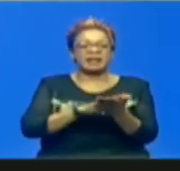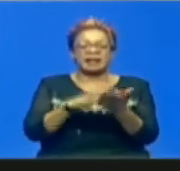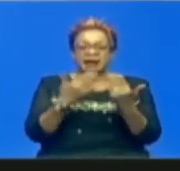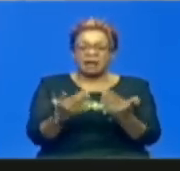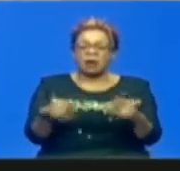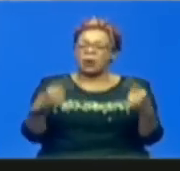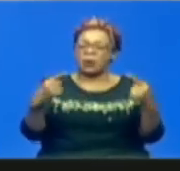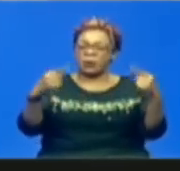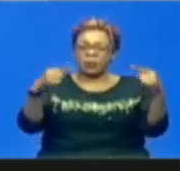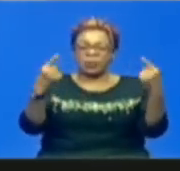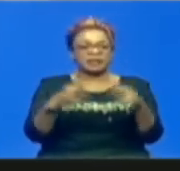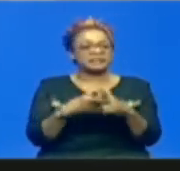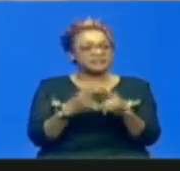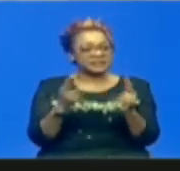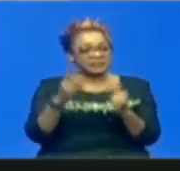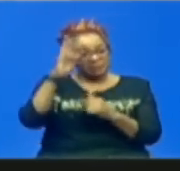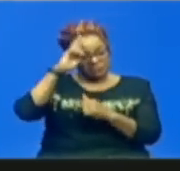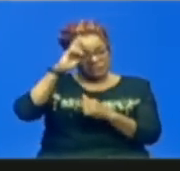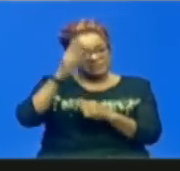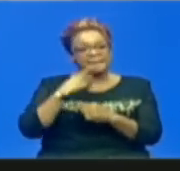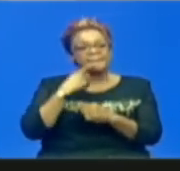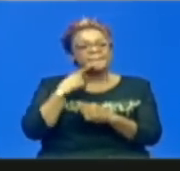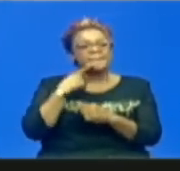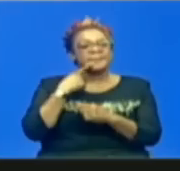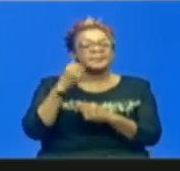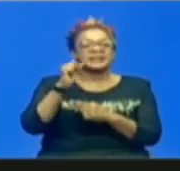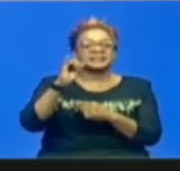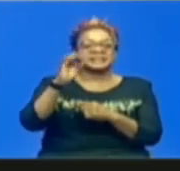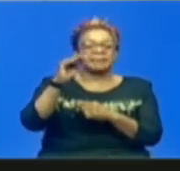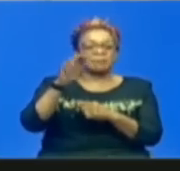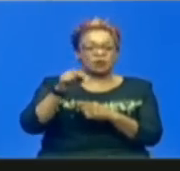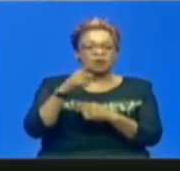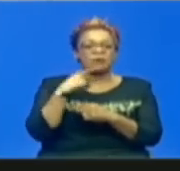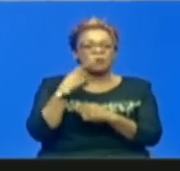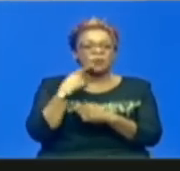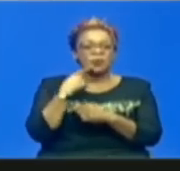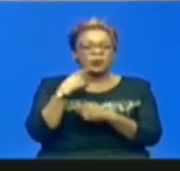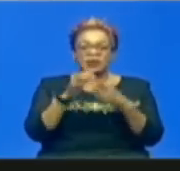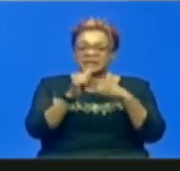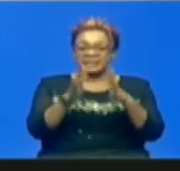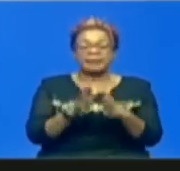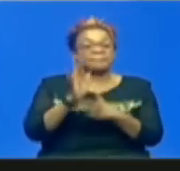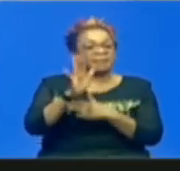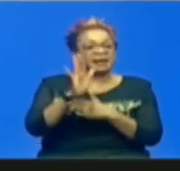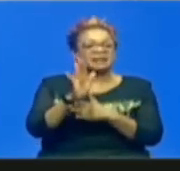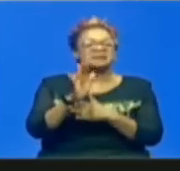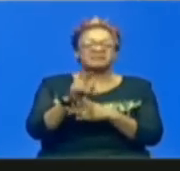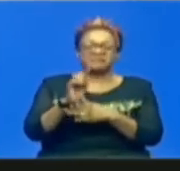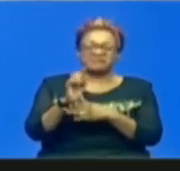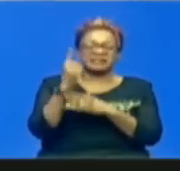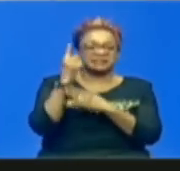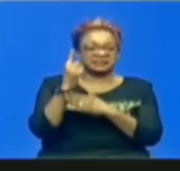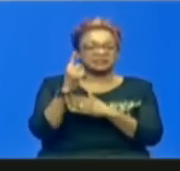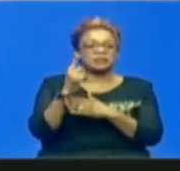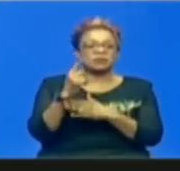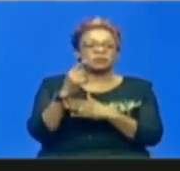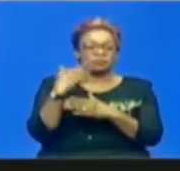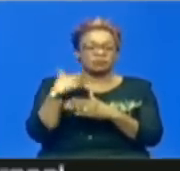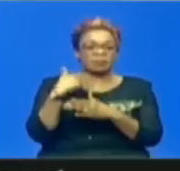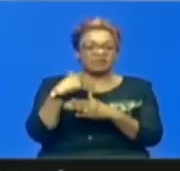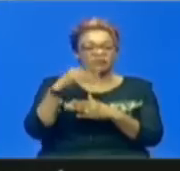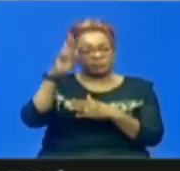makali yakaanza. Polisi wanasema Simon Kinywa, ambaye anaaminika ni kiongozi wao, ndio mshukiwa mkuu wa mauaji ya afisa